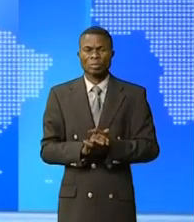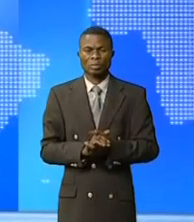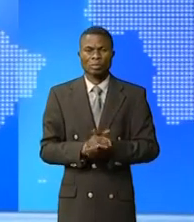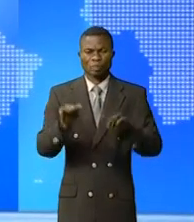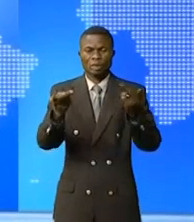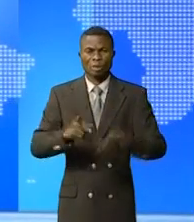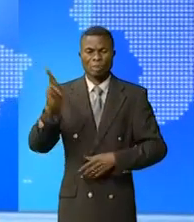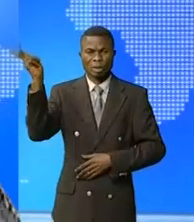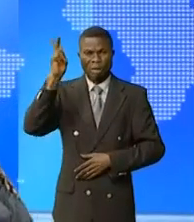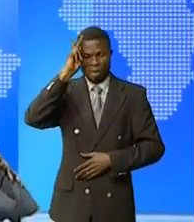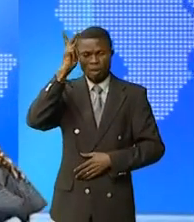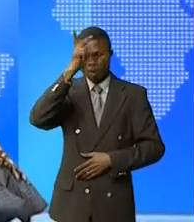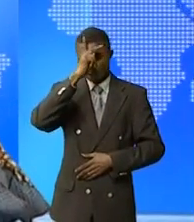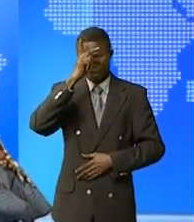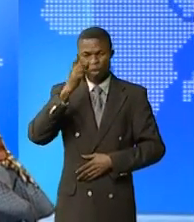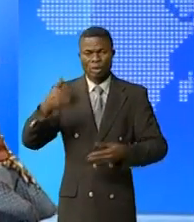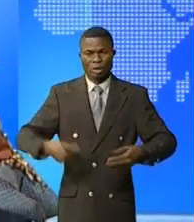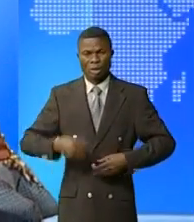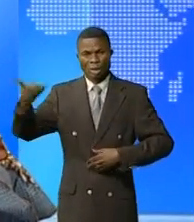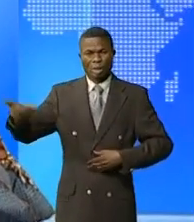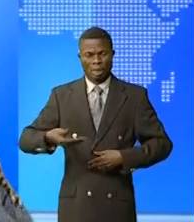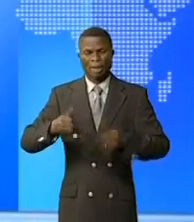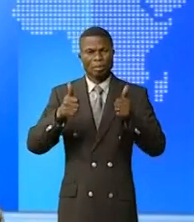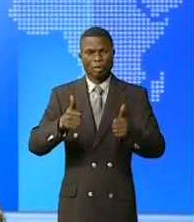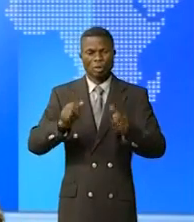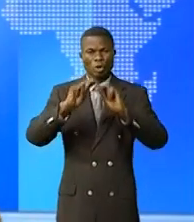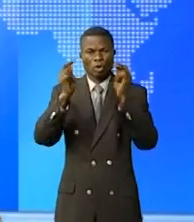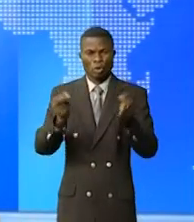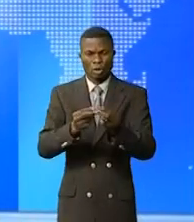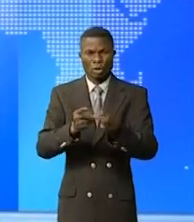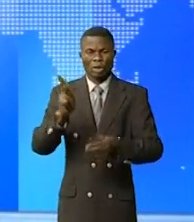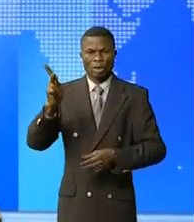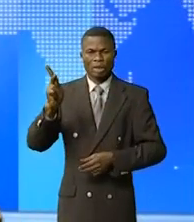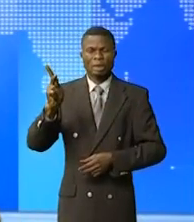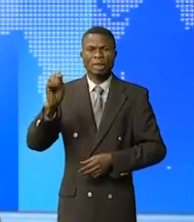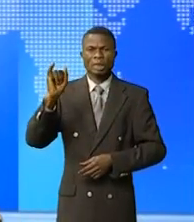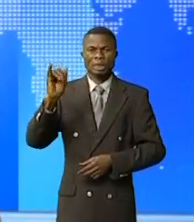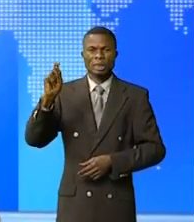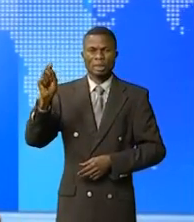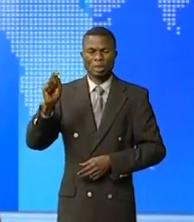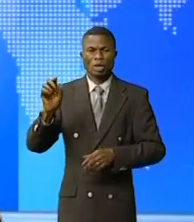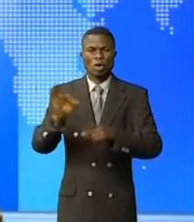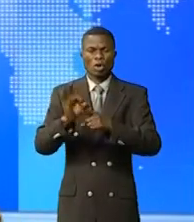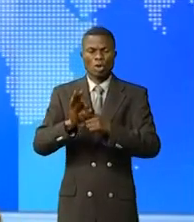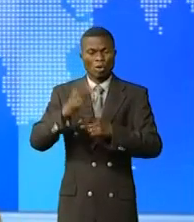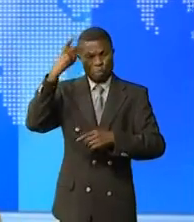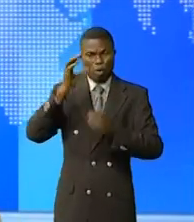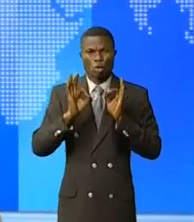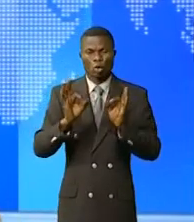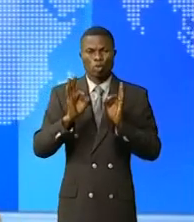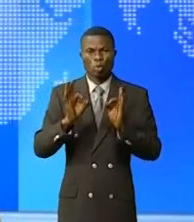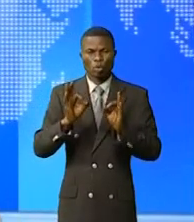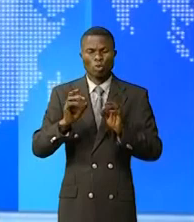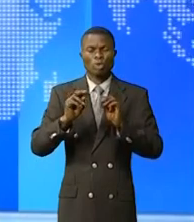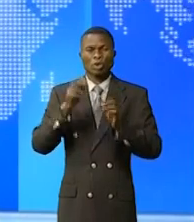L'espace Katanga et sa jeunesse accueillent à bras ouverts la dynamique Kitengeyezu, une nouvelle formation politique alliée